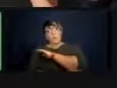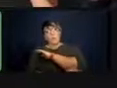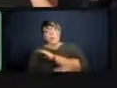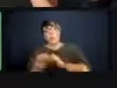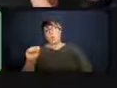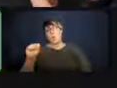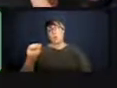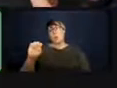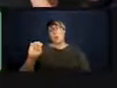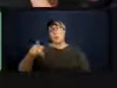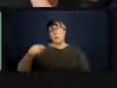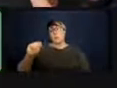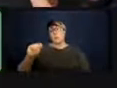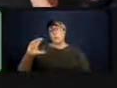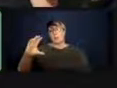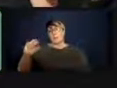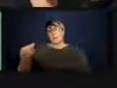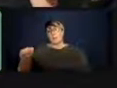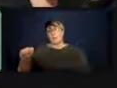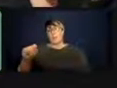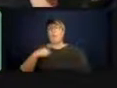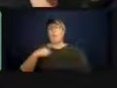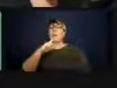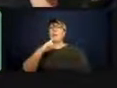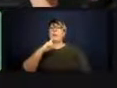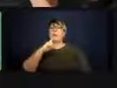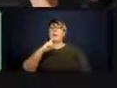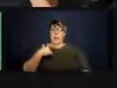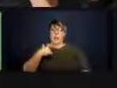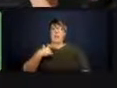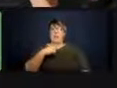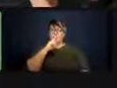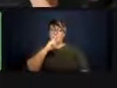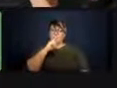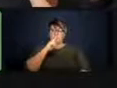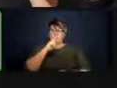لـ 2023 و 2024، ونأمل طبعا أن نقوم بتحديد